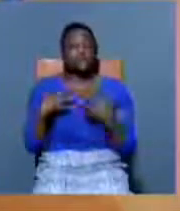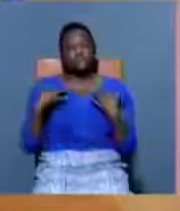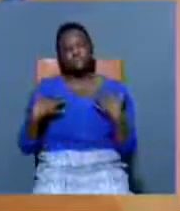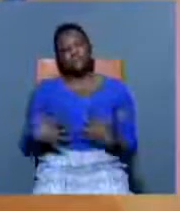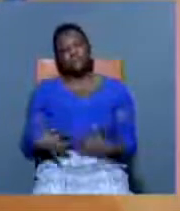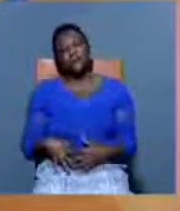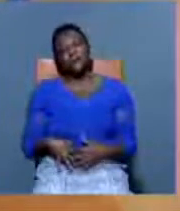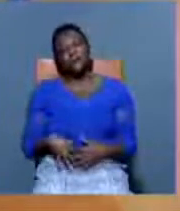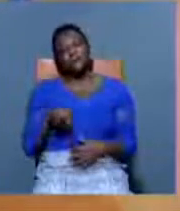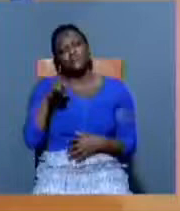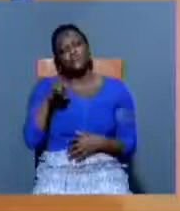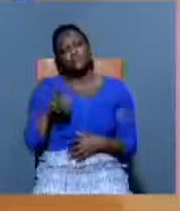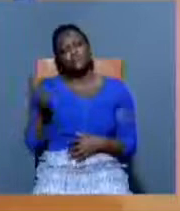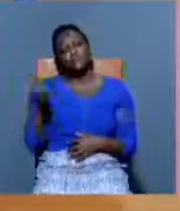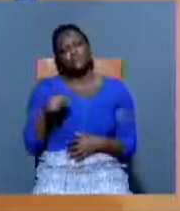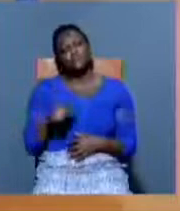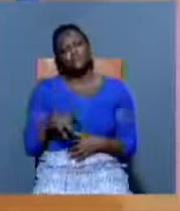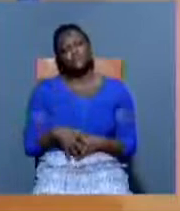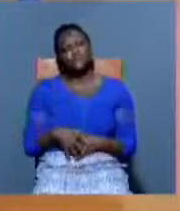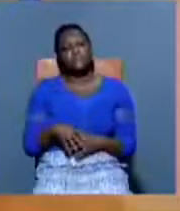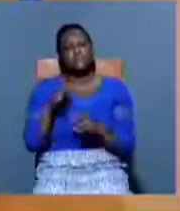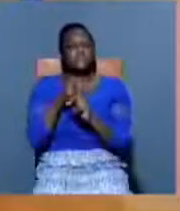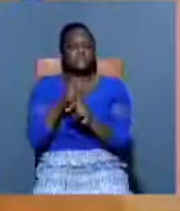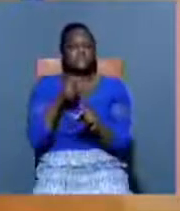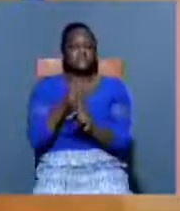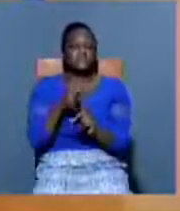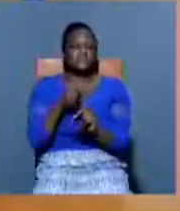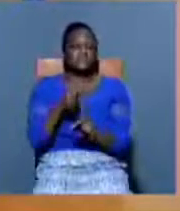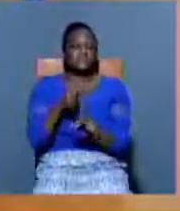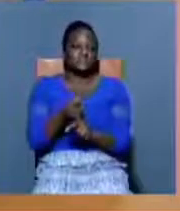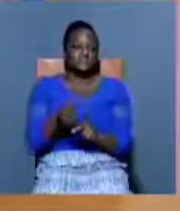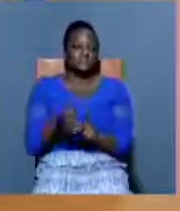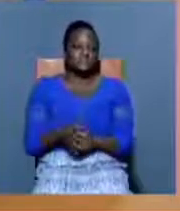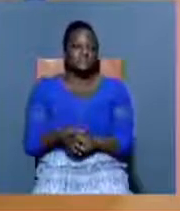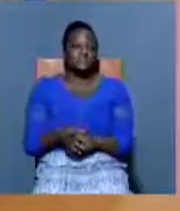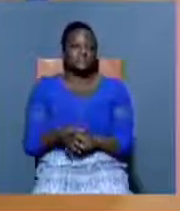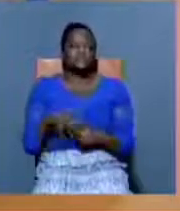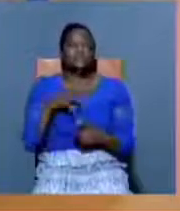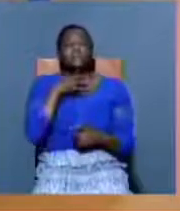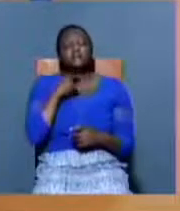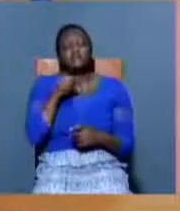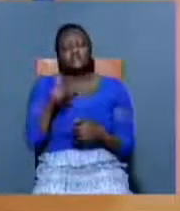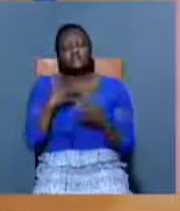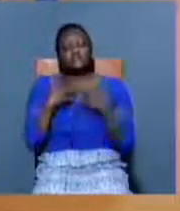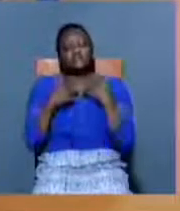ukimwona anakuja unajifanya unaongeza story. Nawaambia rafiki zangu, unajua ili unataka tumke afanede?